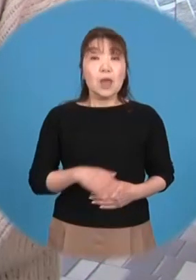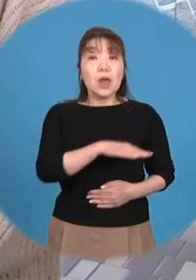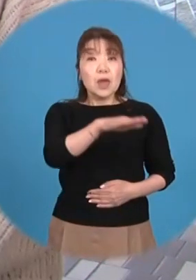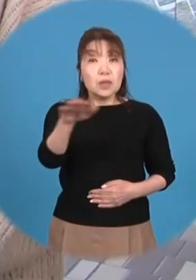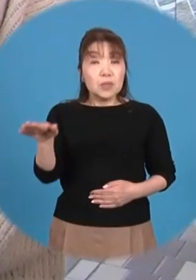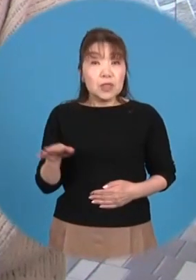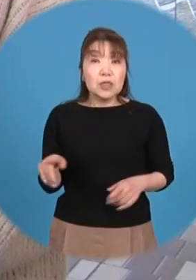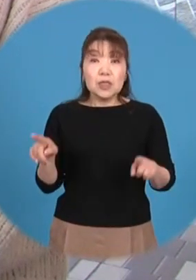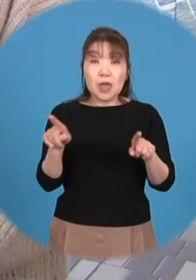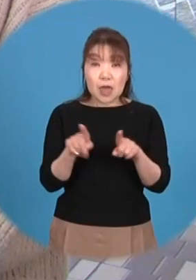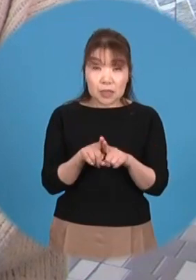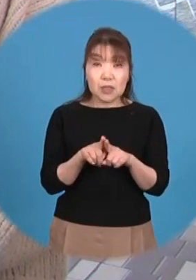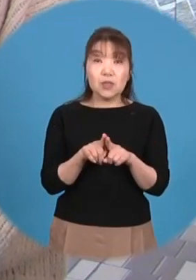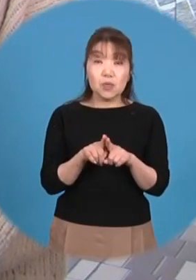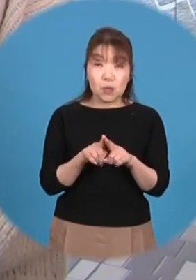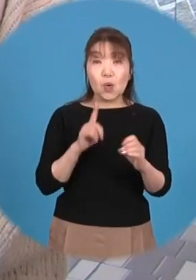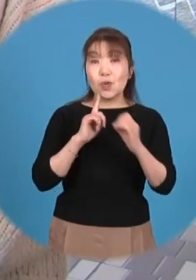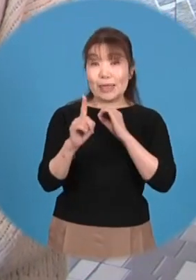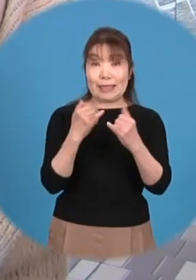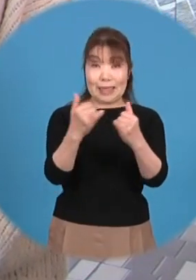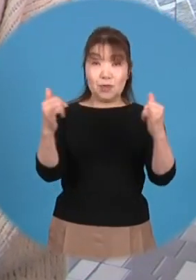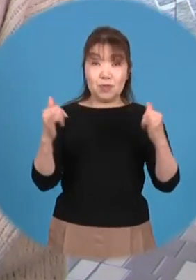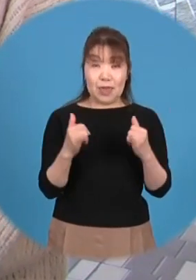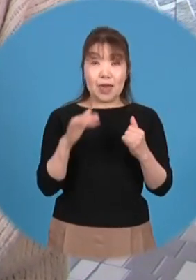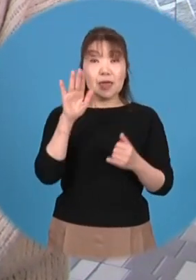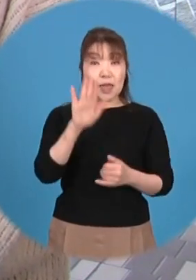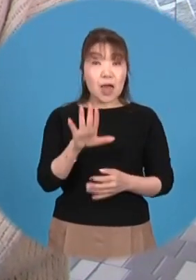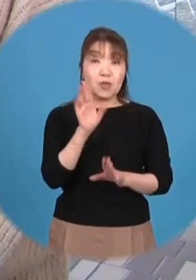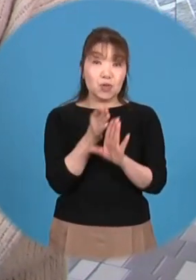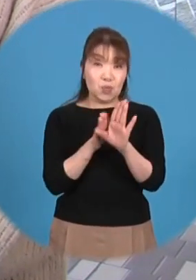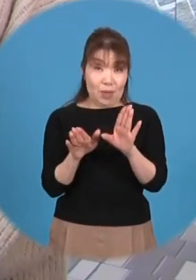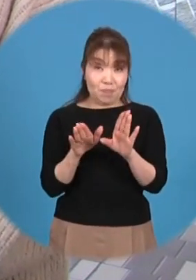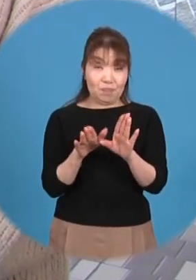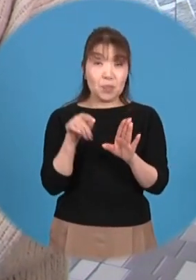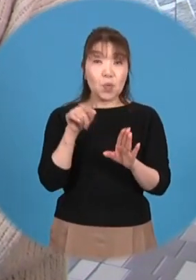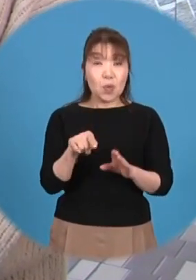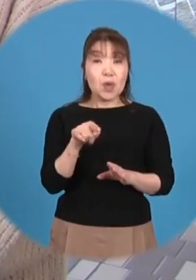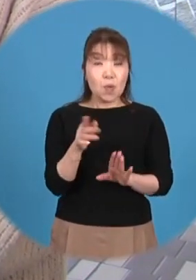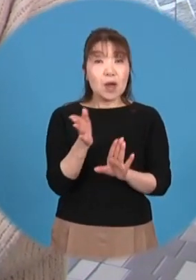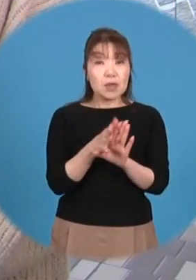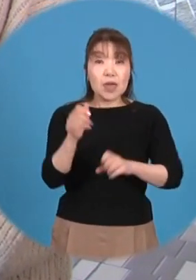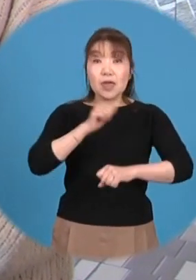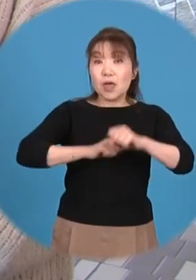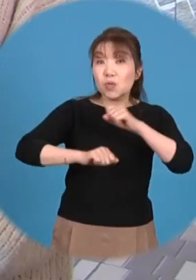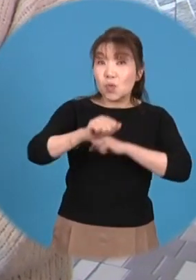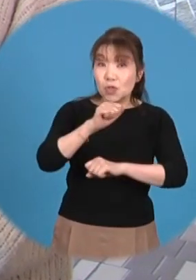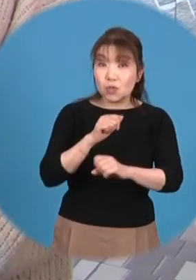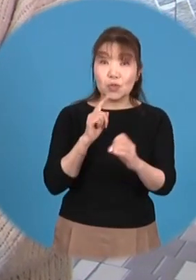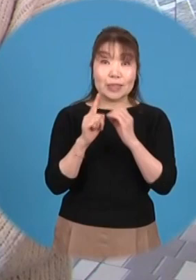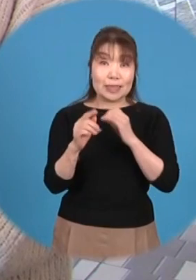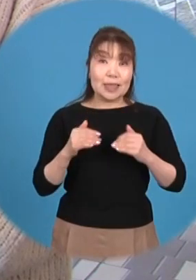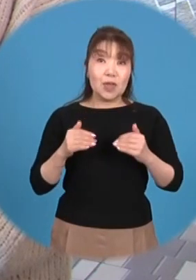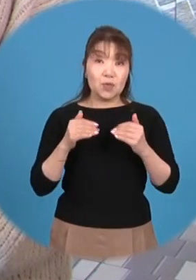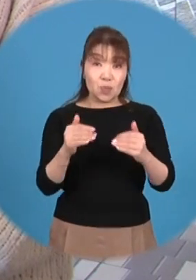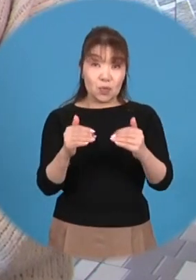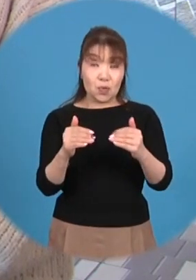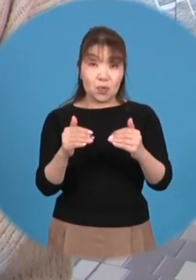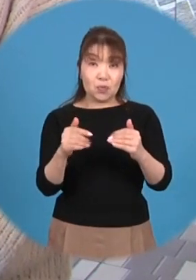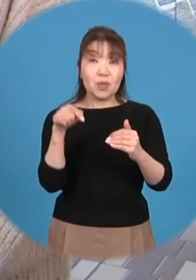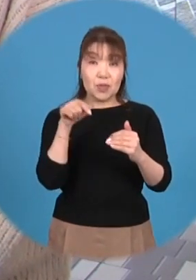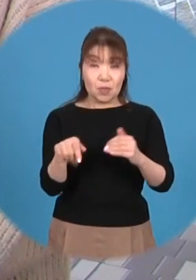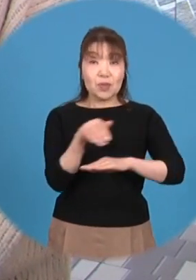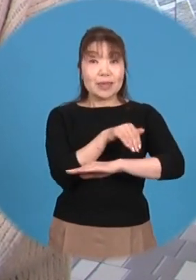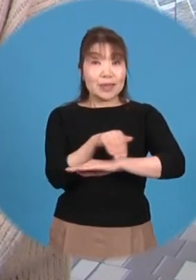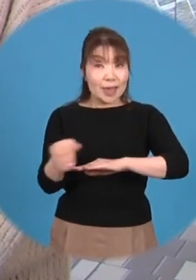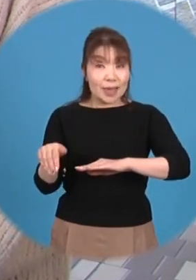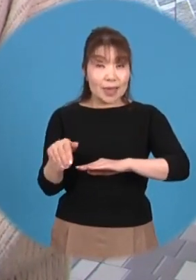誰一人取り残されないデジタル社会である岐阜県。これは県が取り組むデジタルトランスフォーメーション推進